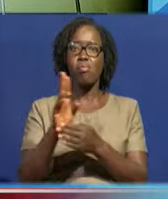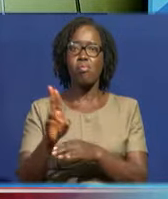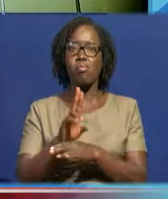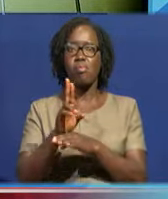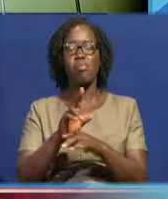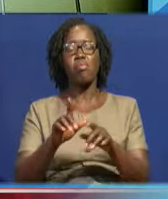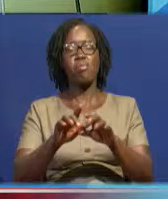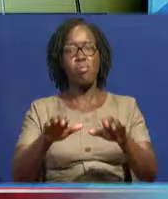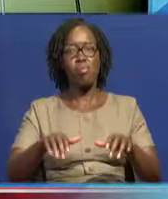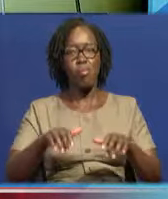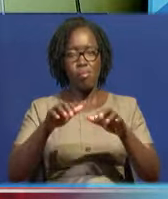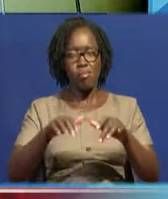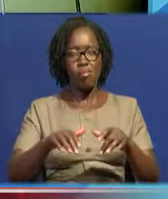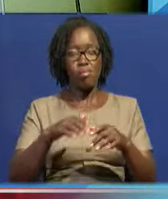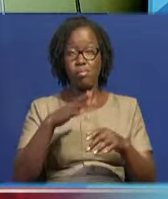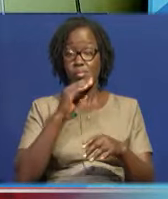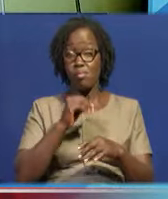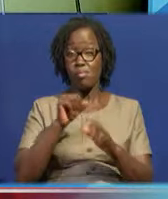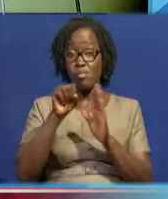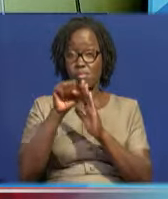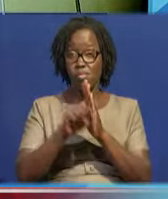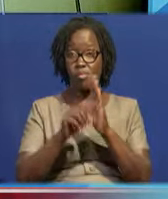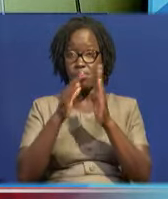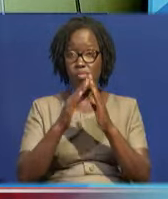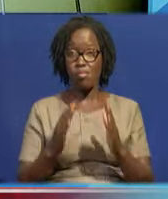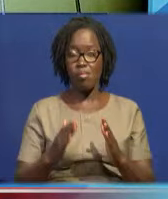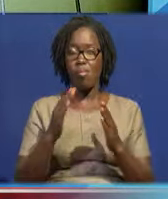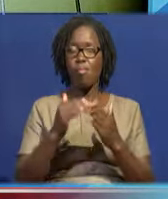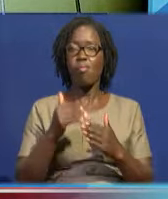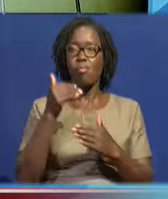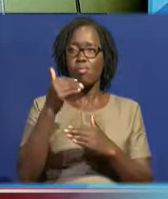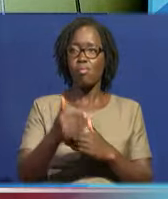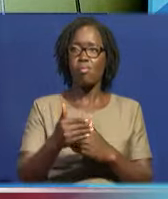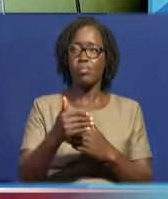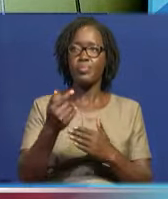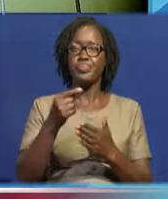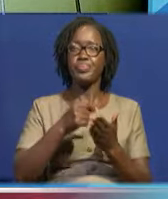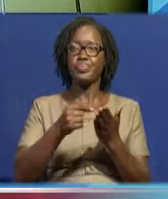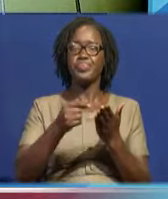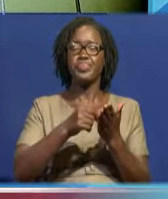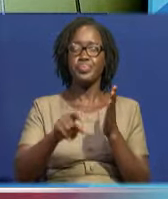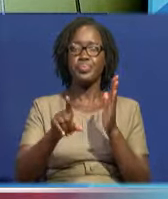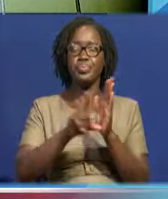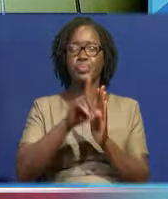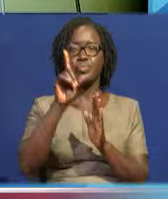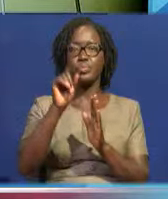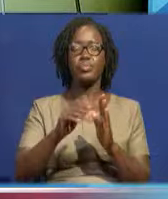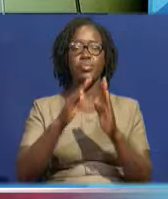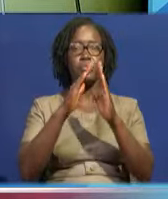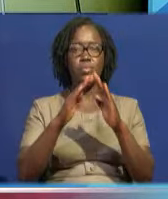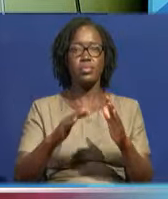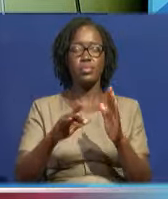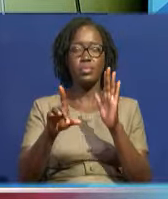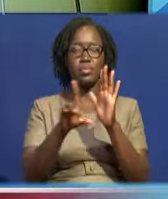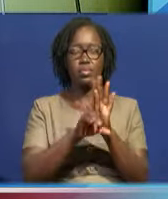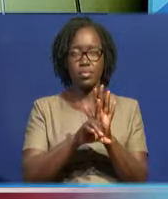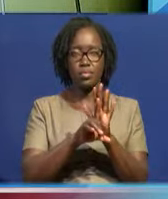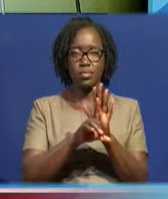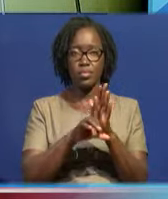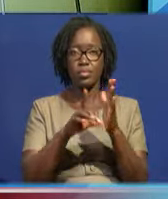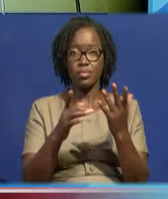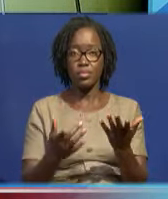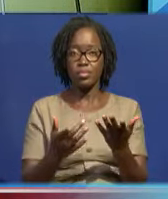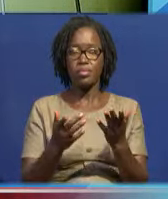kilimo. Akiongea katika ikulu ya Rais jijini Nairobi baada ya kuidhinisha mswada wa nyumba za gharama nafuu kuwa sheria, Rais